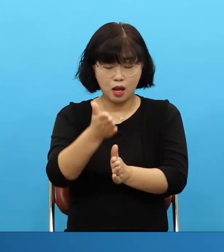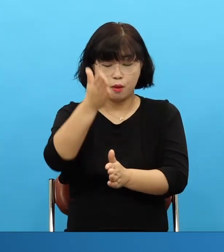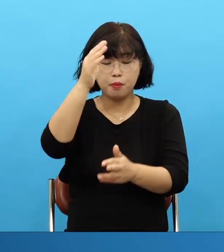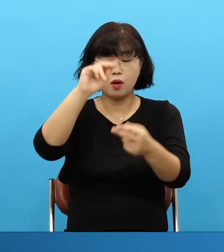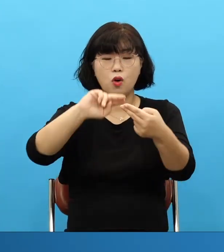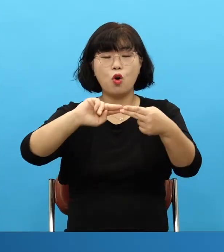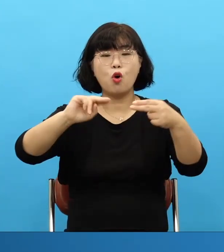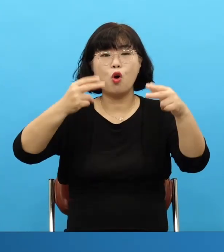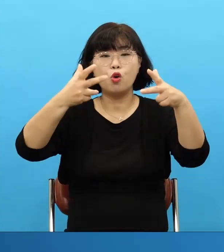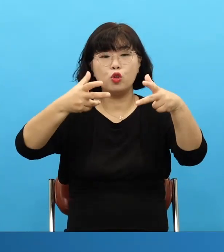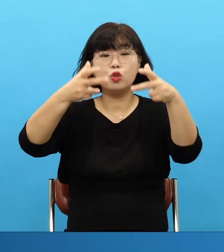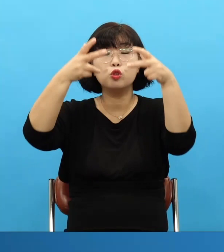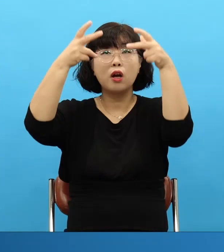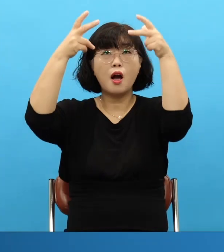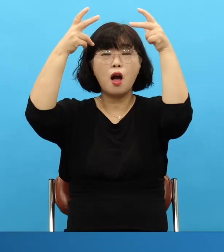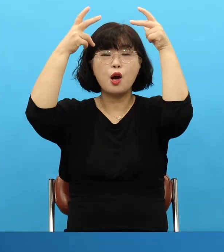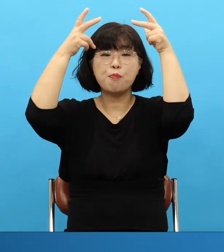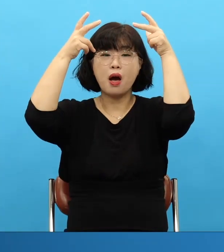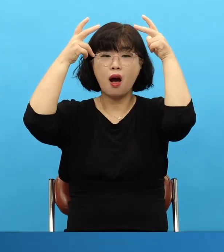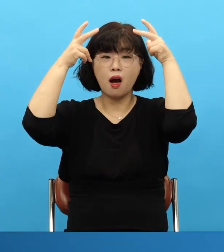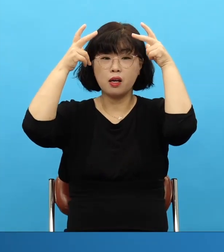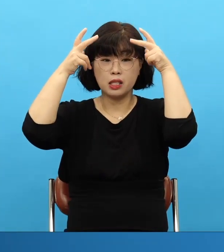빛난 별과